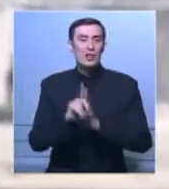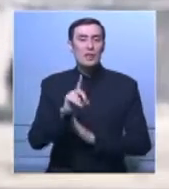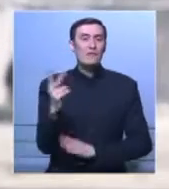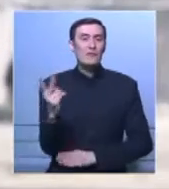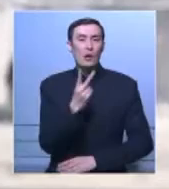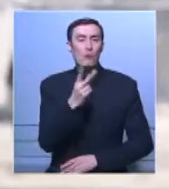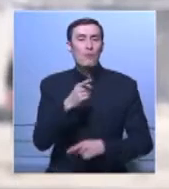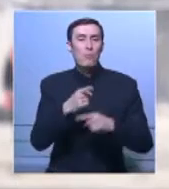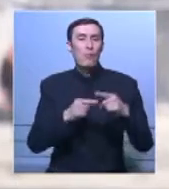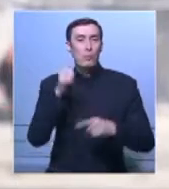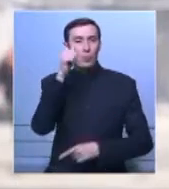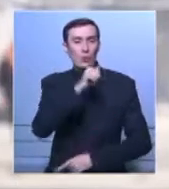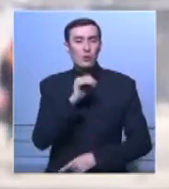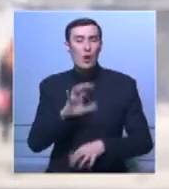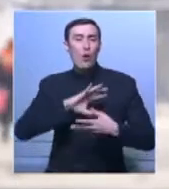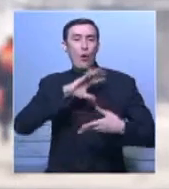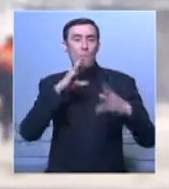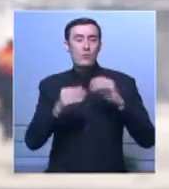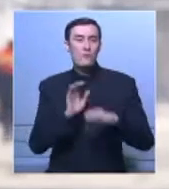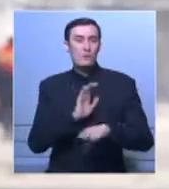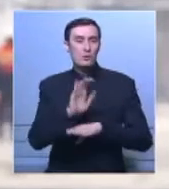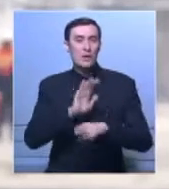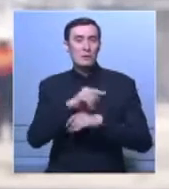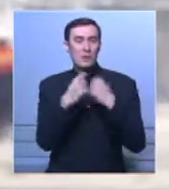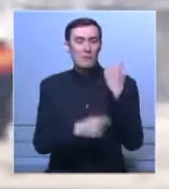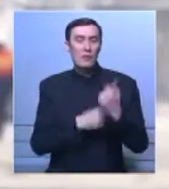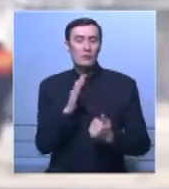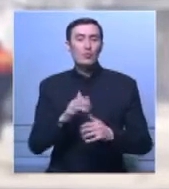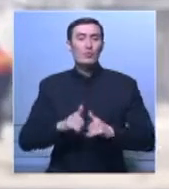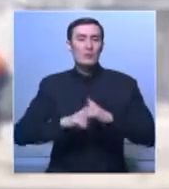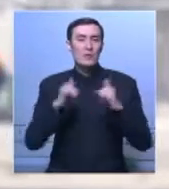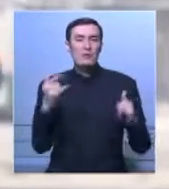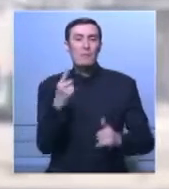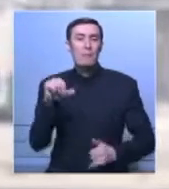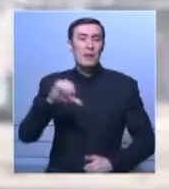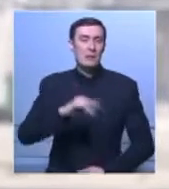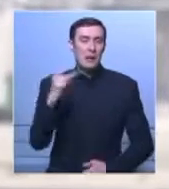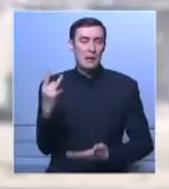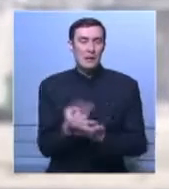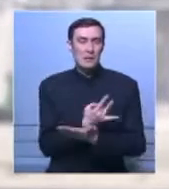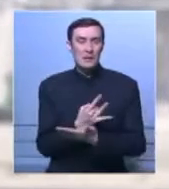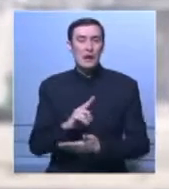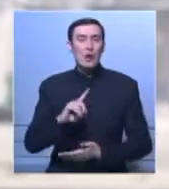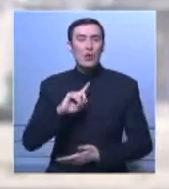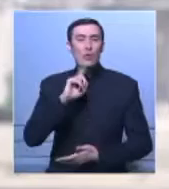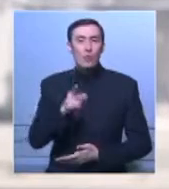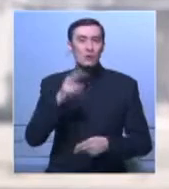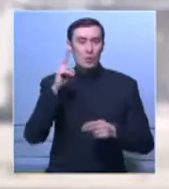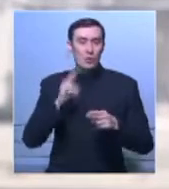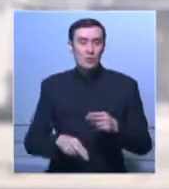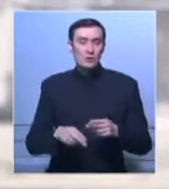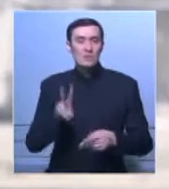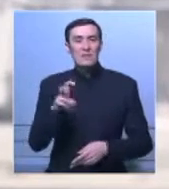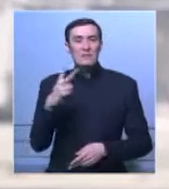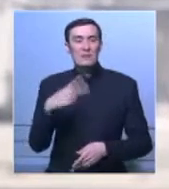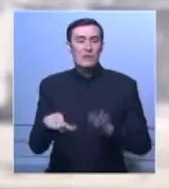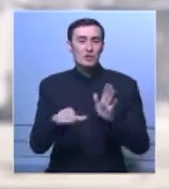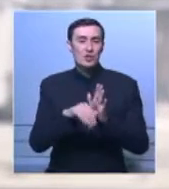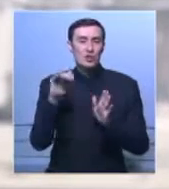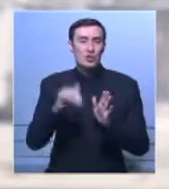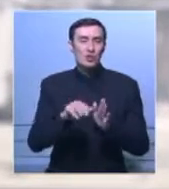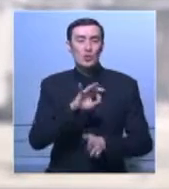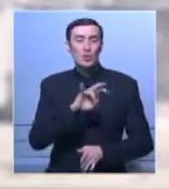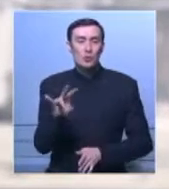второго полугодия объемы выпускаемой продукции планируем увеличить в 1,5 раза. Год закончим на отметке в 226 тысяч